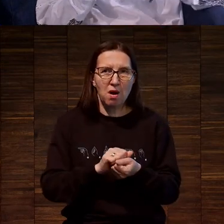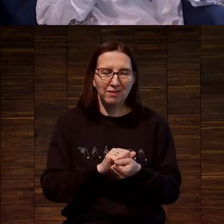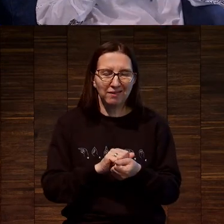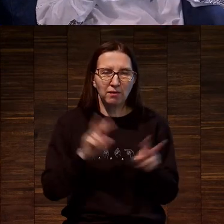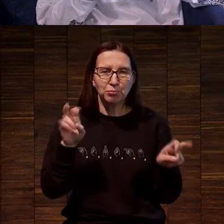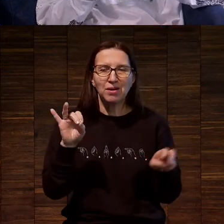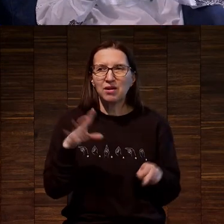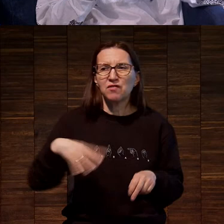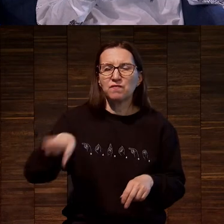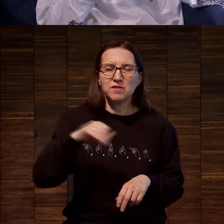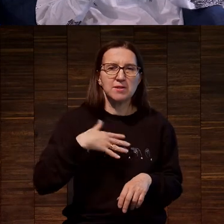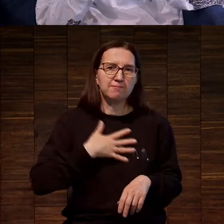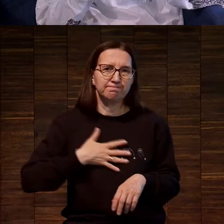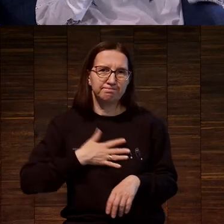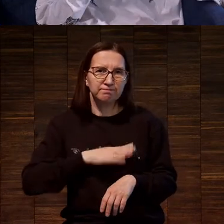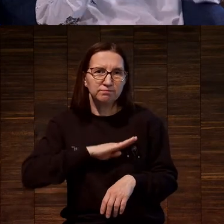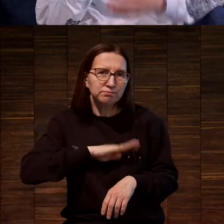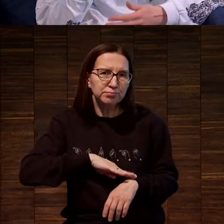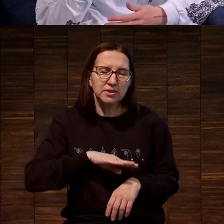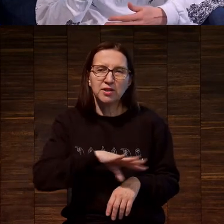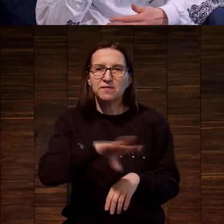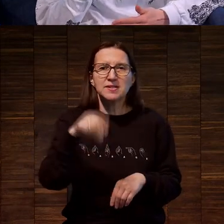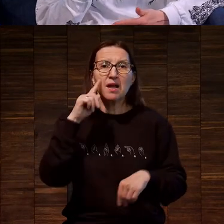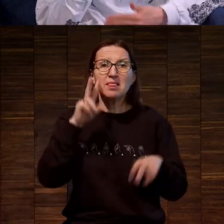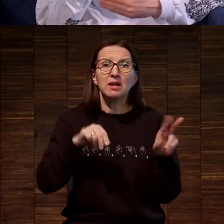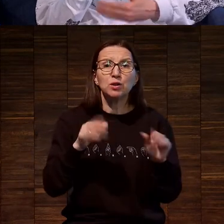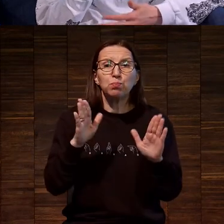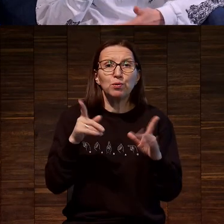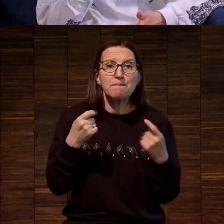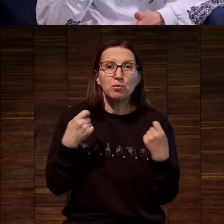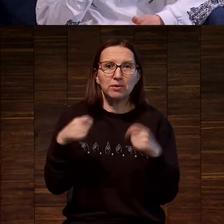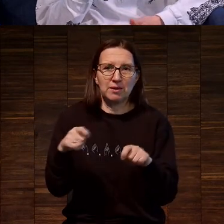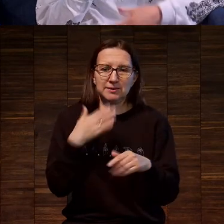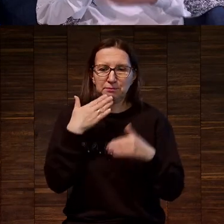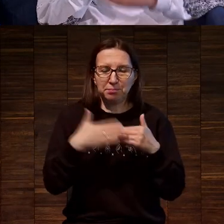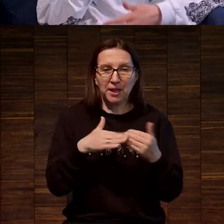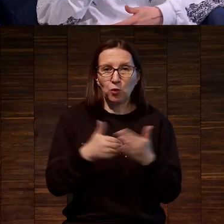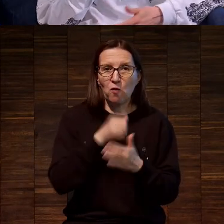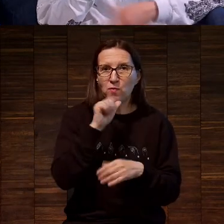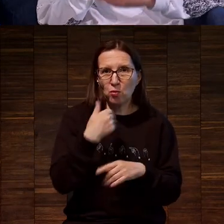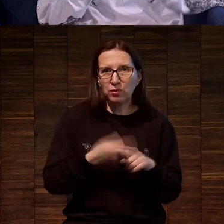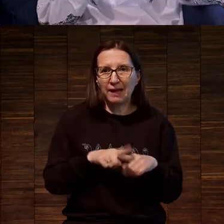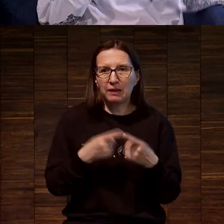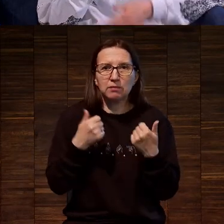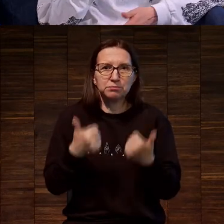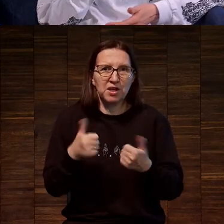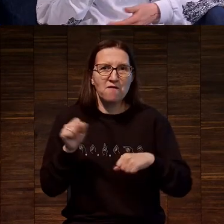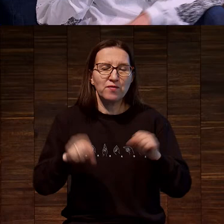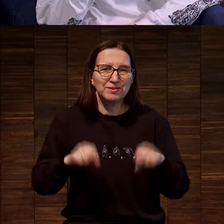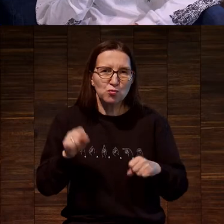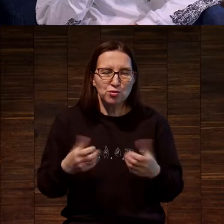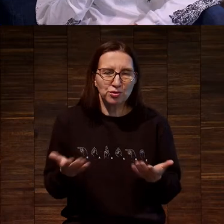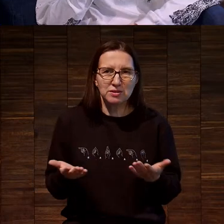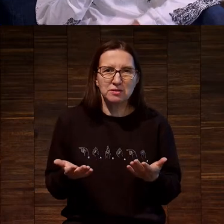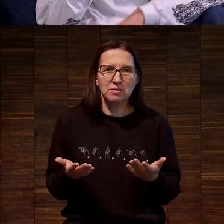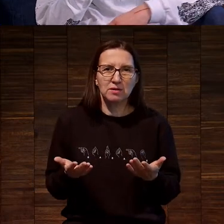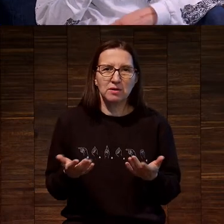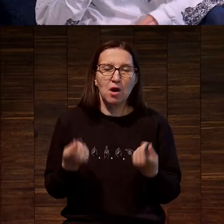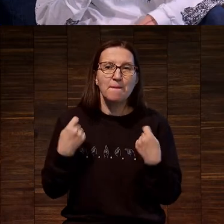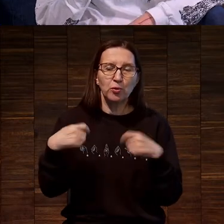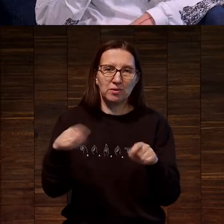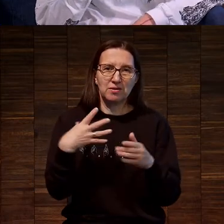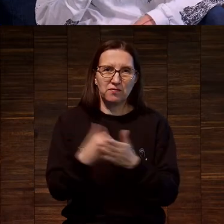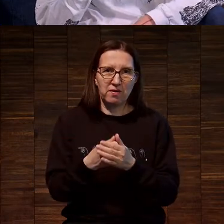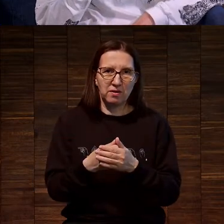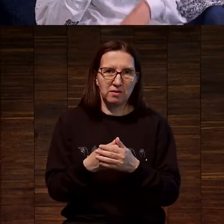что... Как бы, во-первых, они надеялись что-то продать перед Новым годом. Для них это классная возможность продать